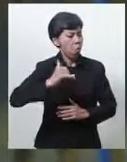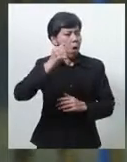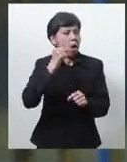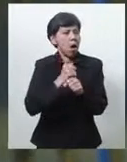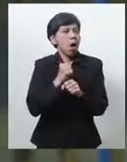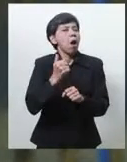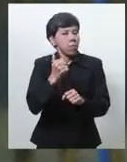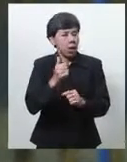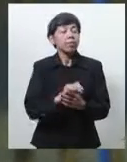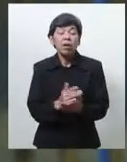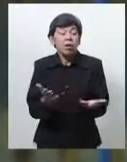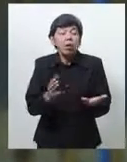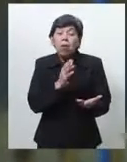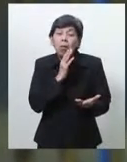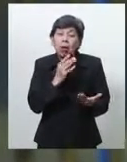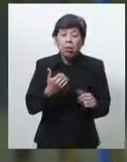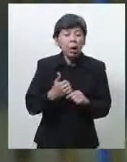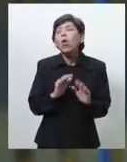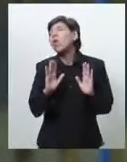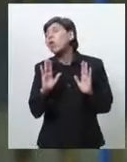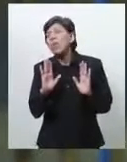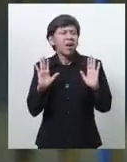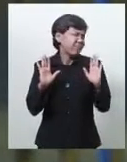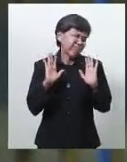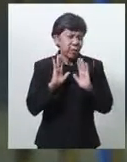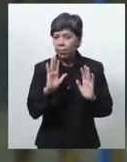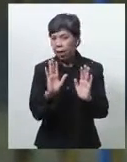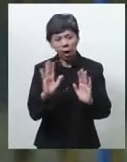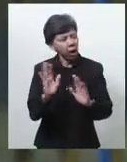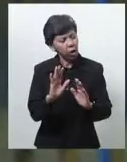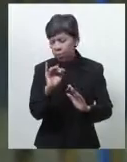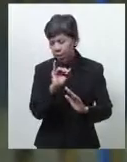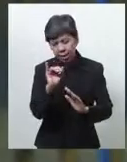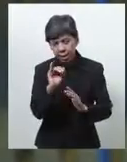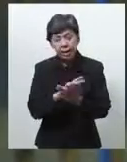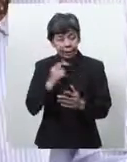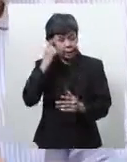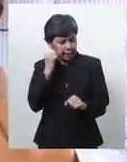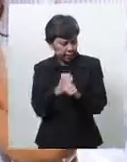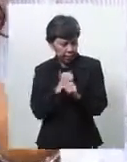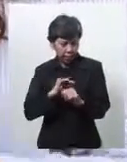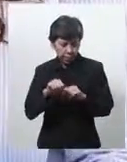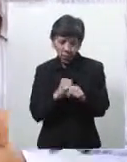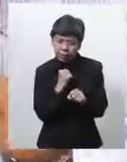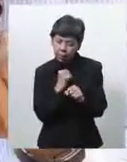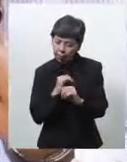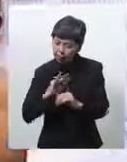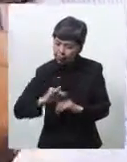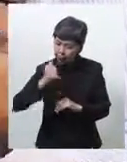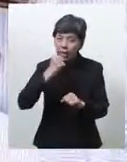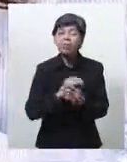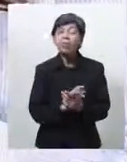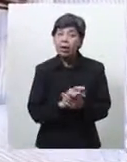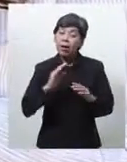จคุณมีแต่ว่าเอาไว้มันนั้นมันนี้มันไม่ได้มันเสียเวลาคุณตั้งใจทำวันนี้ให้ดีที่สุดอ่ะ ทั้งตัวของหน่วยงานภ